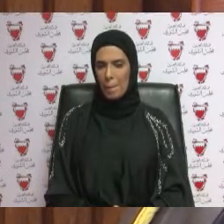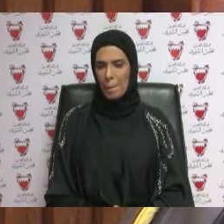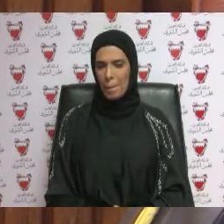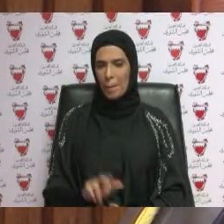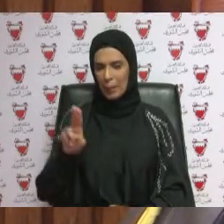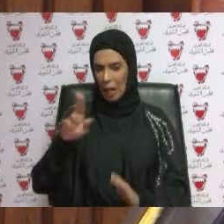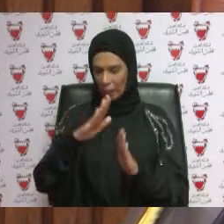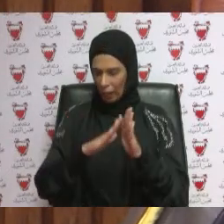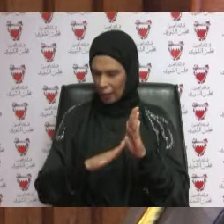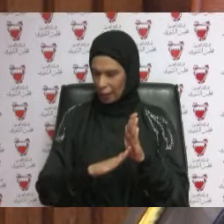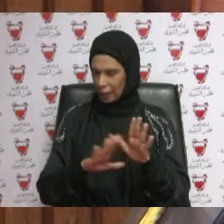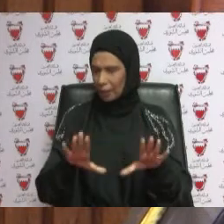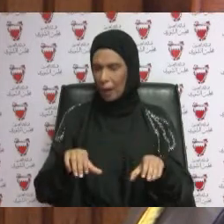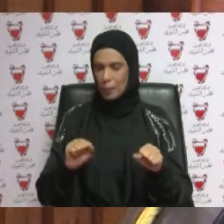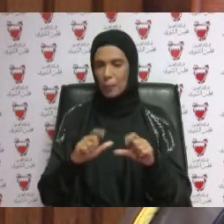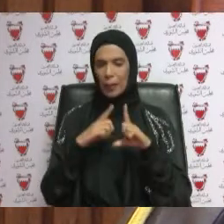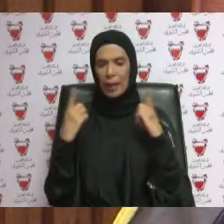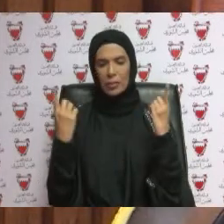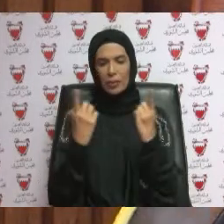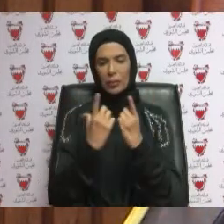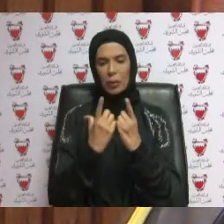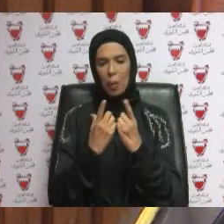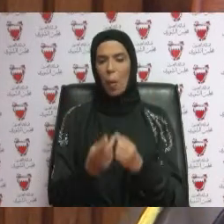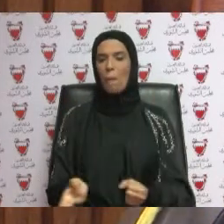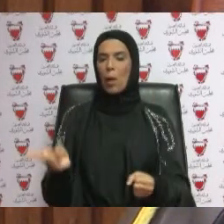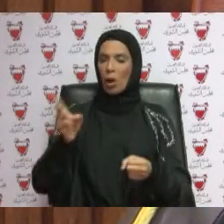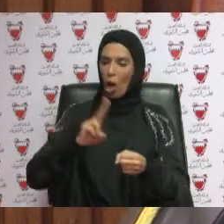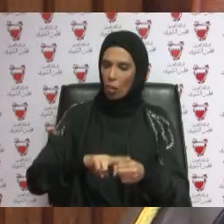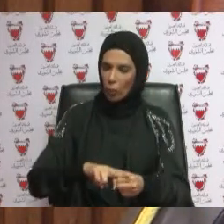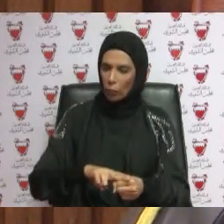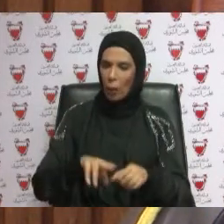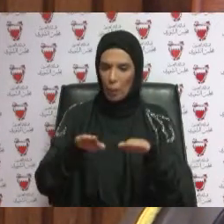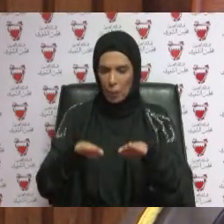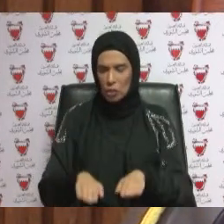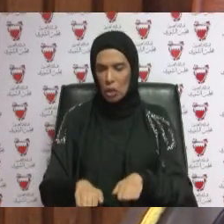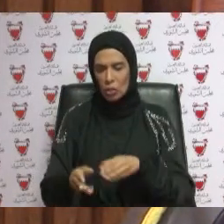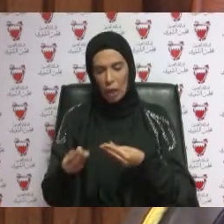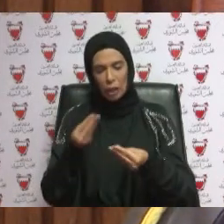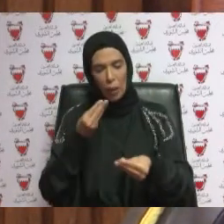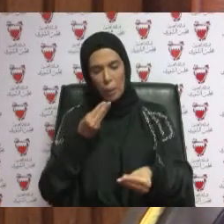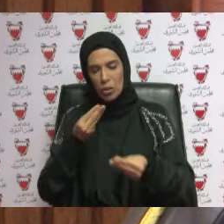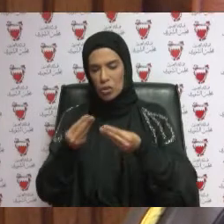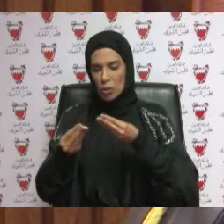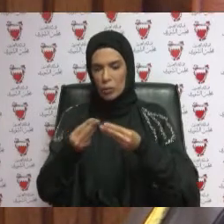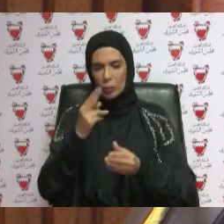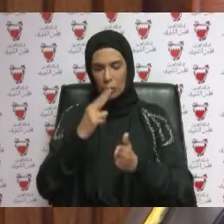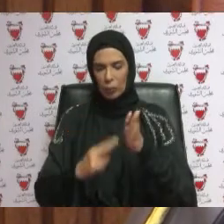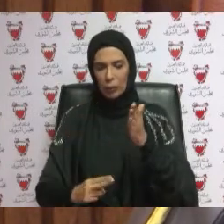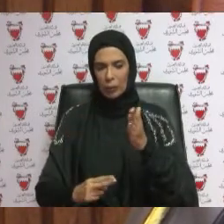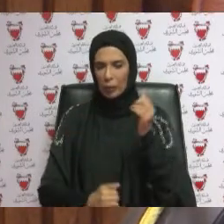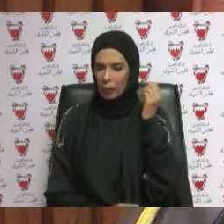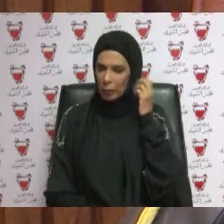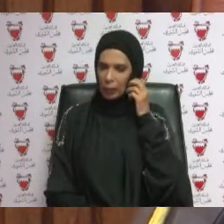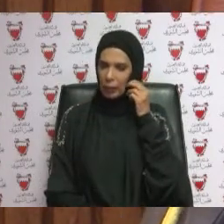التقرير التكميلي من اللجنة سنعيد الموضوع إلى مجلسكم الموقر لاتخاذ القرار المناسب فيه.